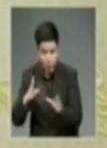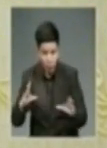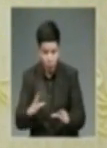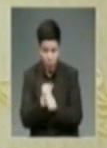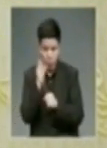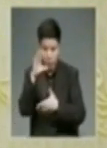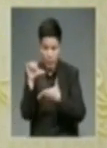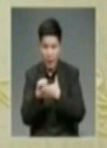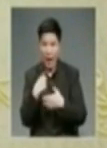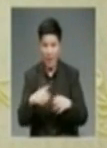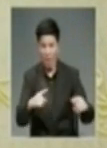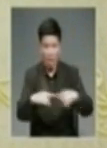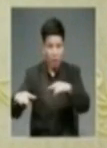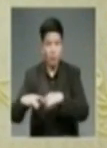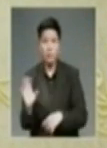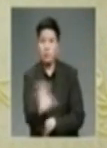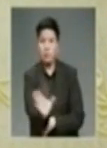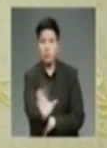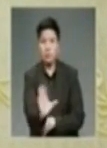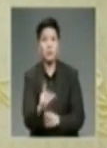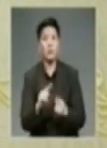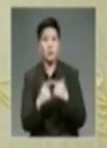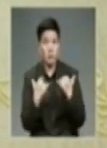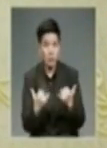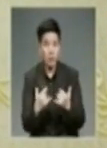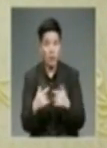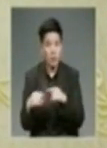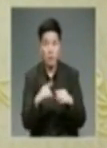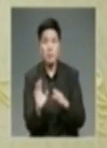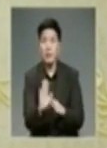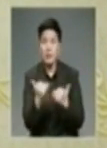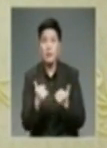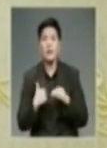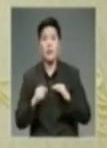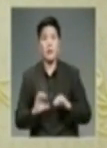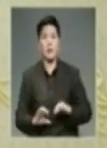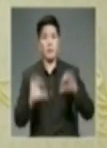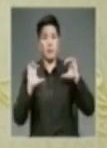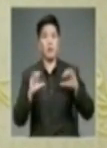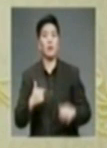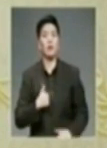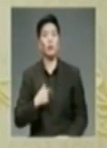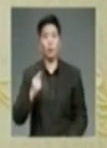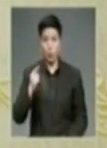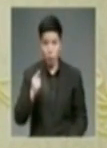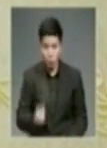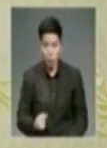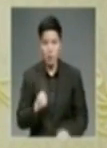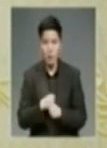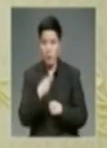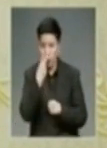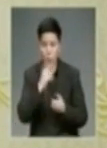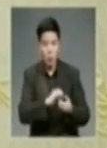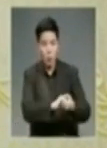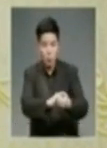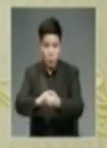ให้ประชาชนมาต่อสู้กันเองนะดิ้นรนต่อสู้กันไปมารัฐบาลนั้นจำเป็นต้องสร้างบรรยากาศให้เกิดความร่ว